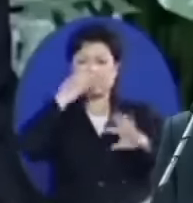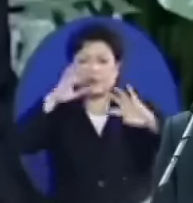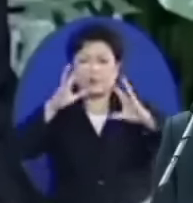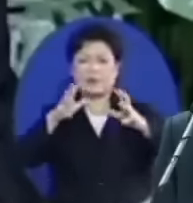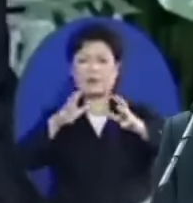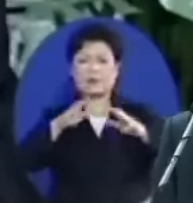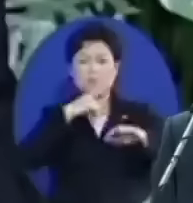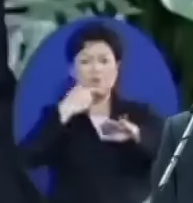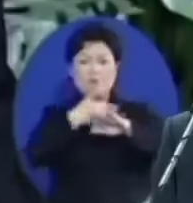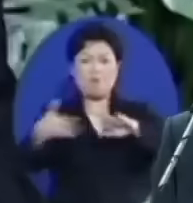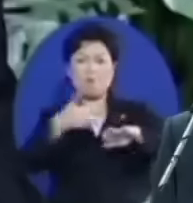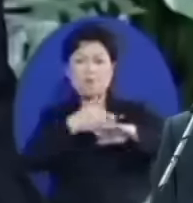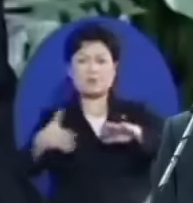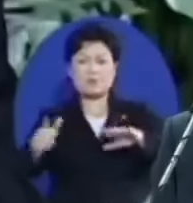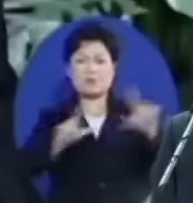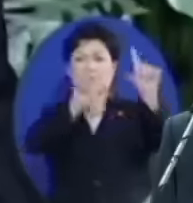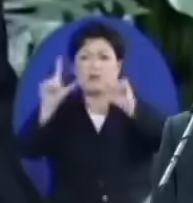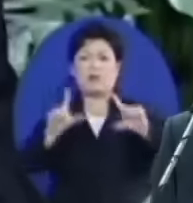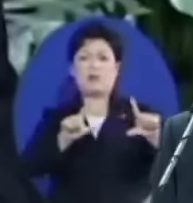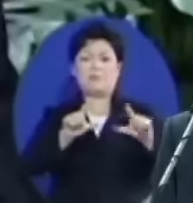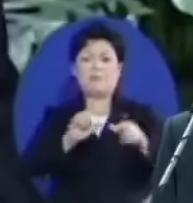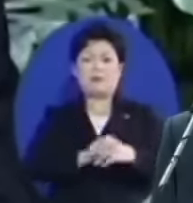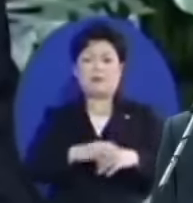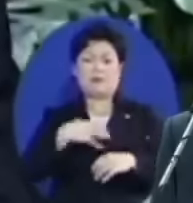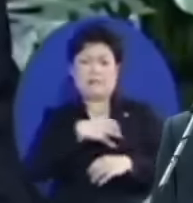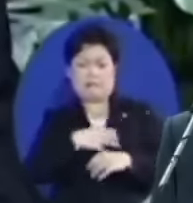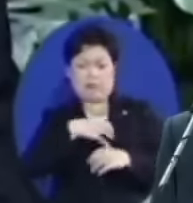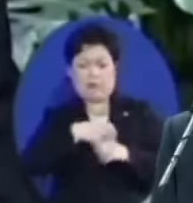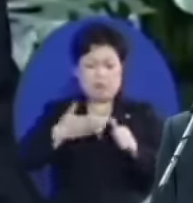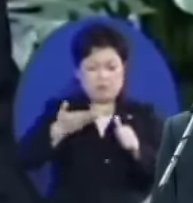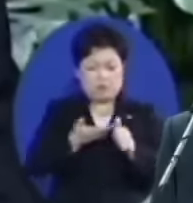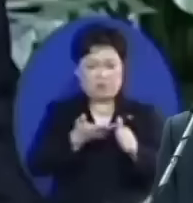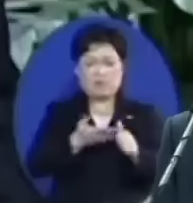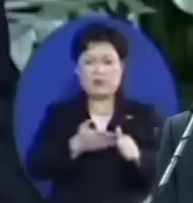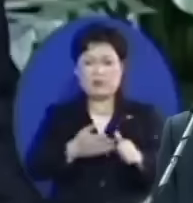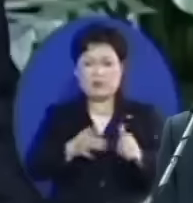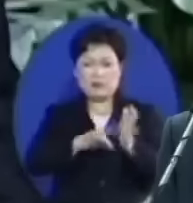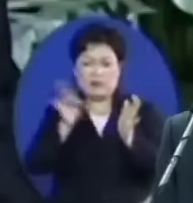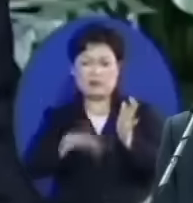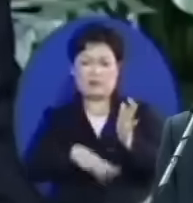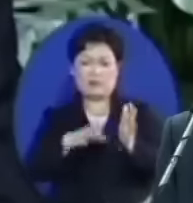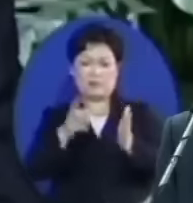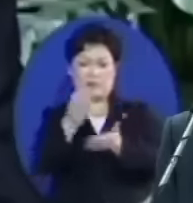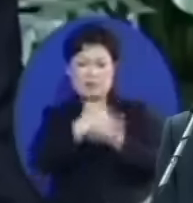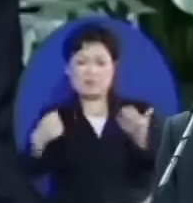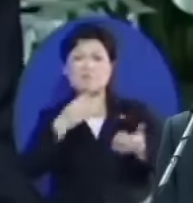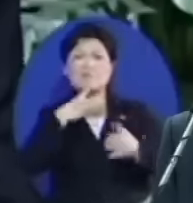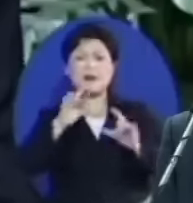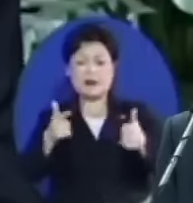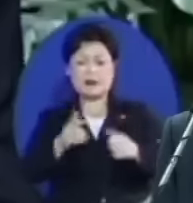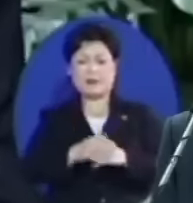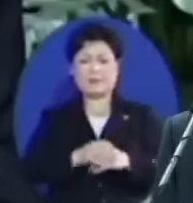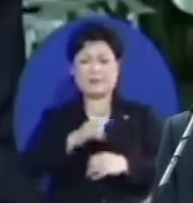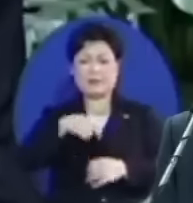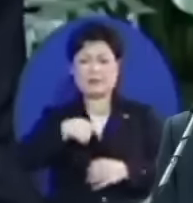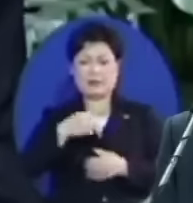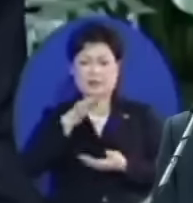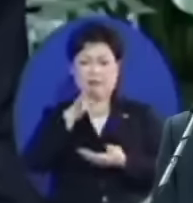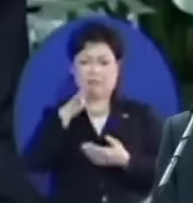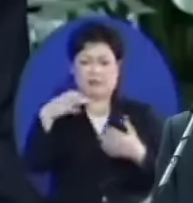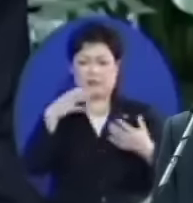동포들의 삶을 괴롭게 했습니다. 세금을 갈취할 뿐 아니라 자기들 목도 빼앗아가기